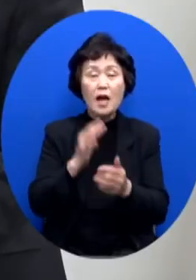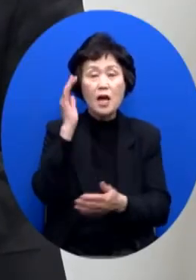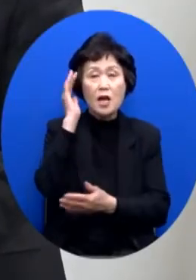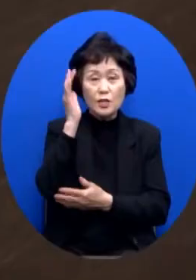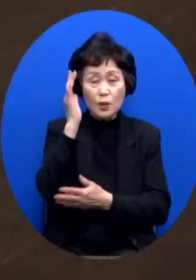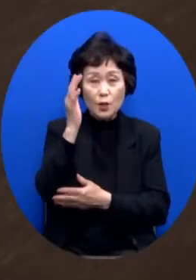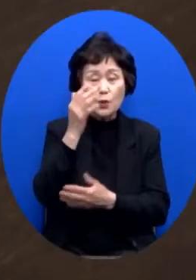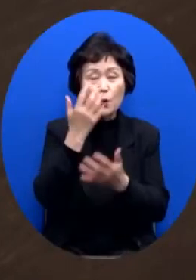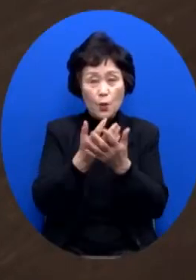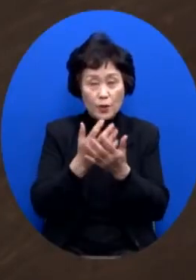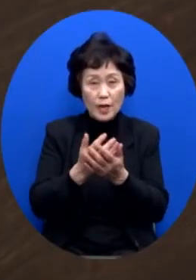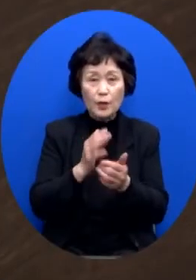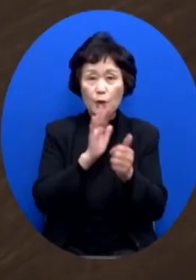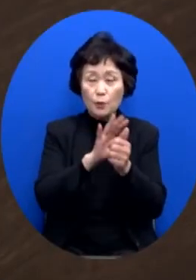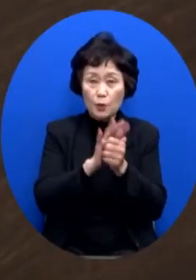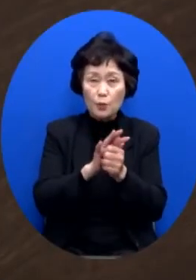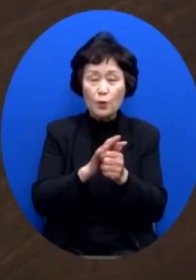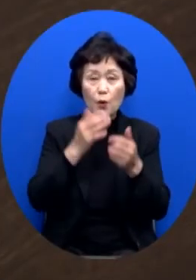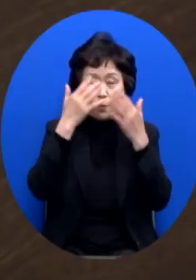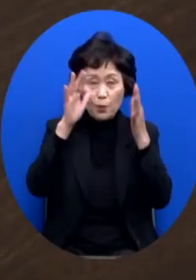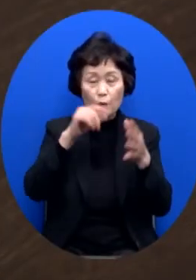무료 보수 등을 실시할 계획입니다